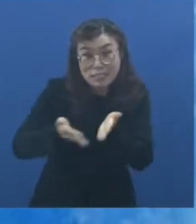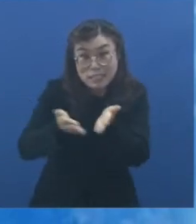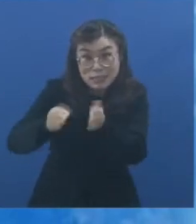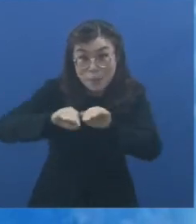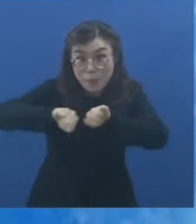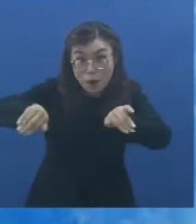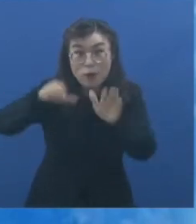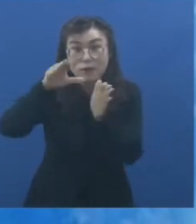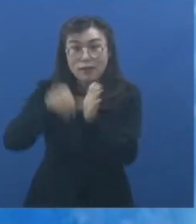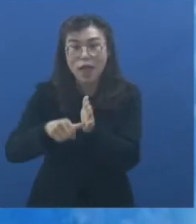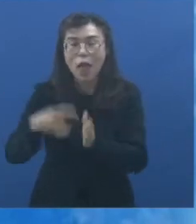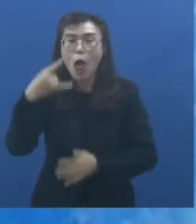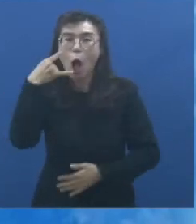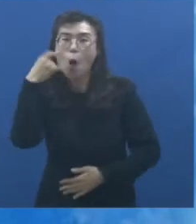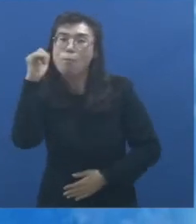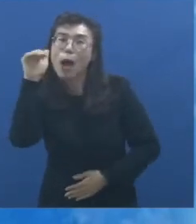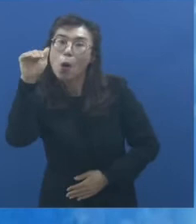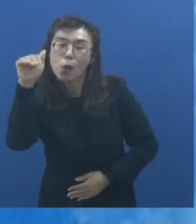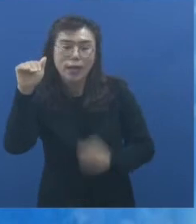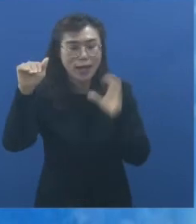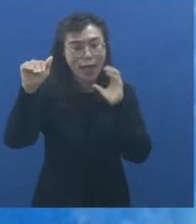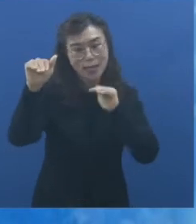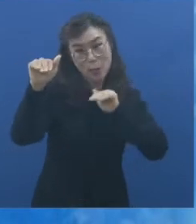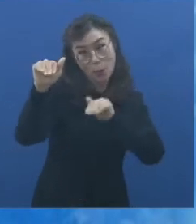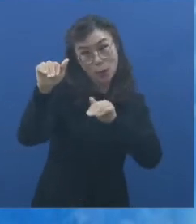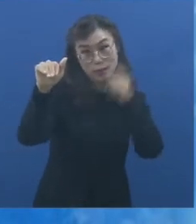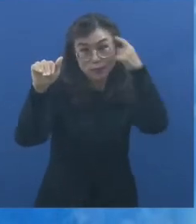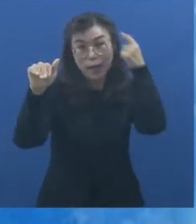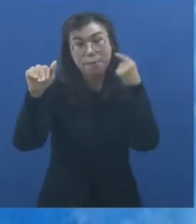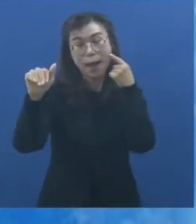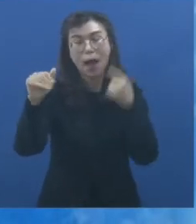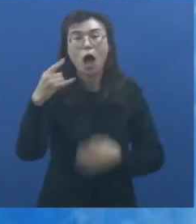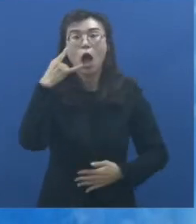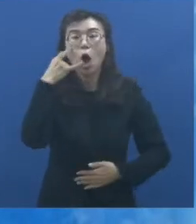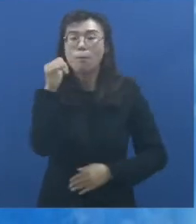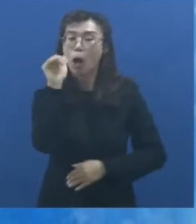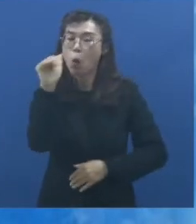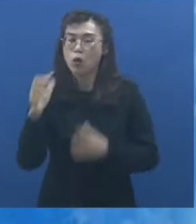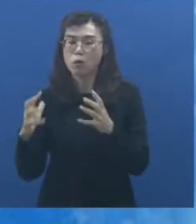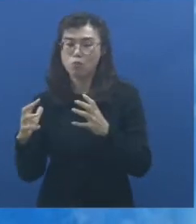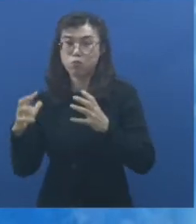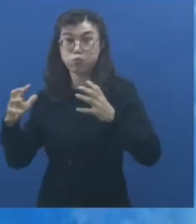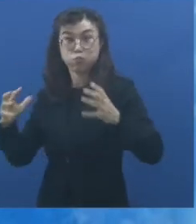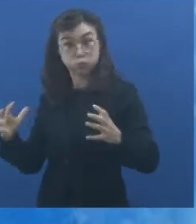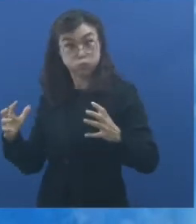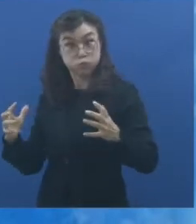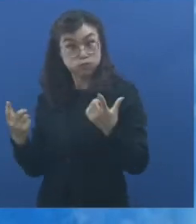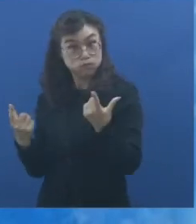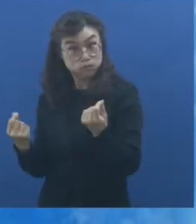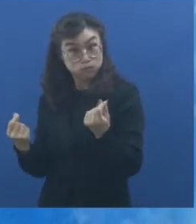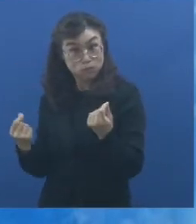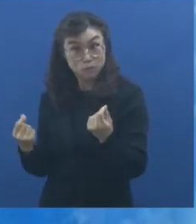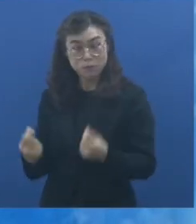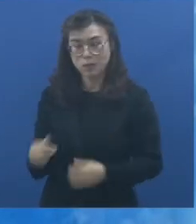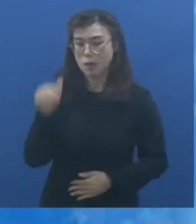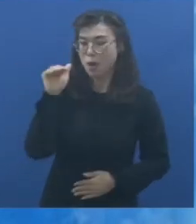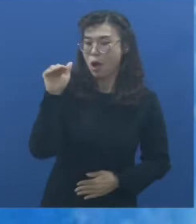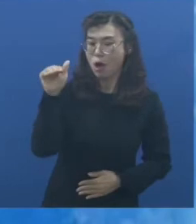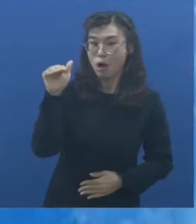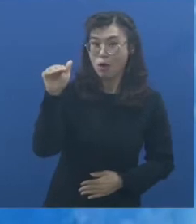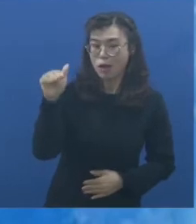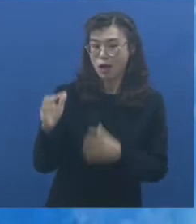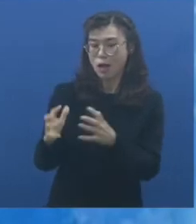아잌 이오리 생각을 해볼까요 엄마 우리가 애기옷 일보다 훨씬 통하죠 여러분들 앞에 나와 는 쇄빙선 이